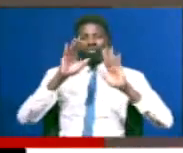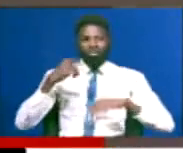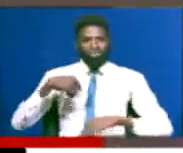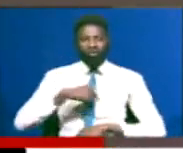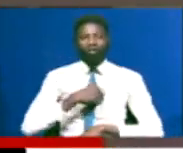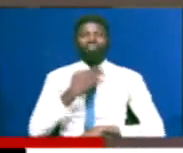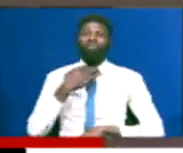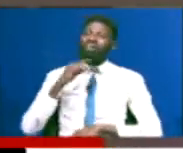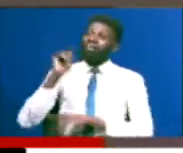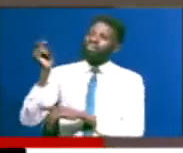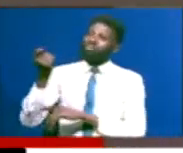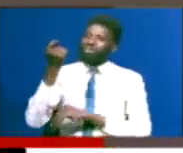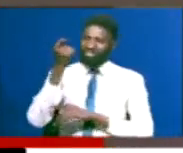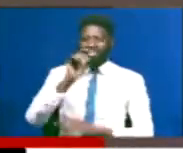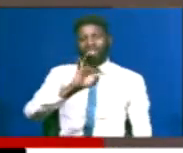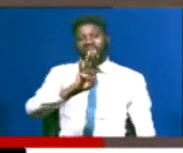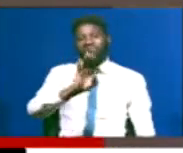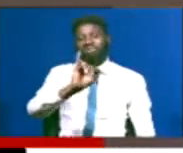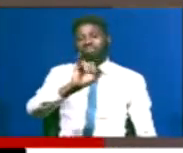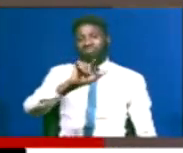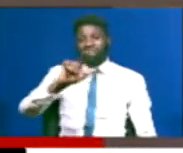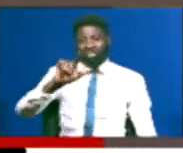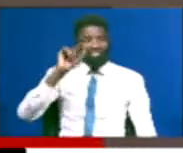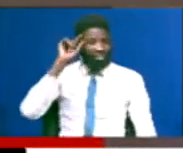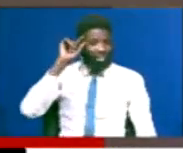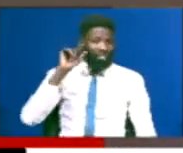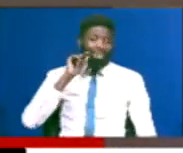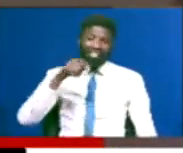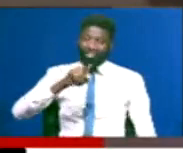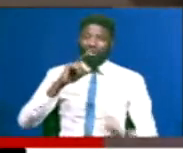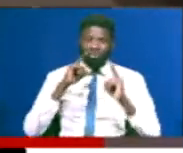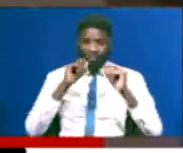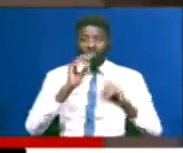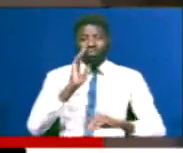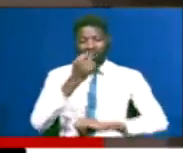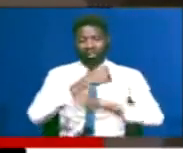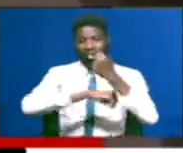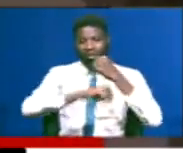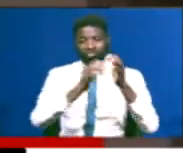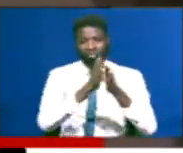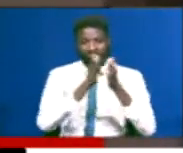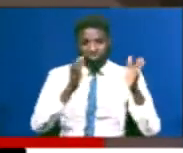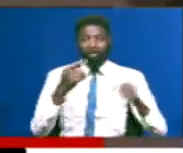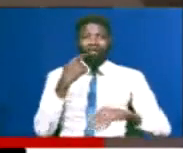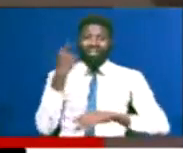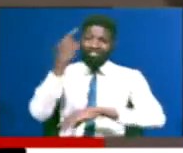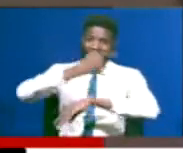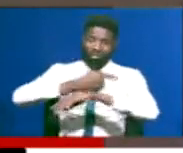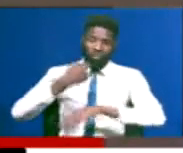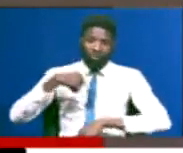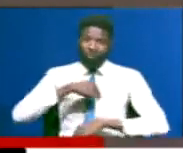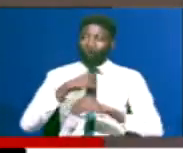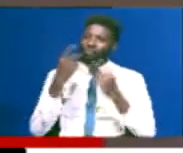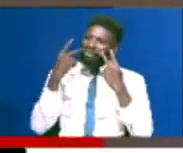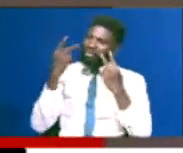rais, hiyo bill ya agenda ambao umesema utafanya in the 100 days. Sasa tunaona tuko na Harriet ambao